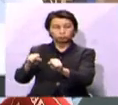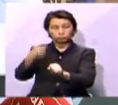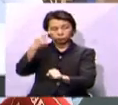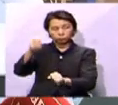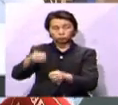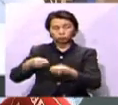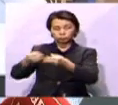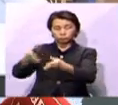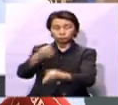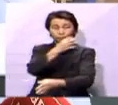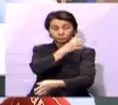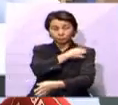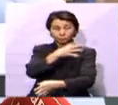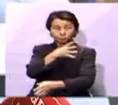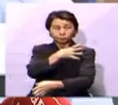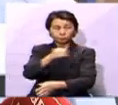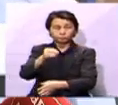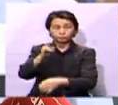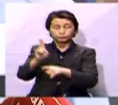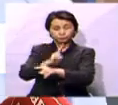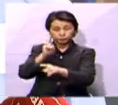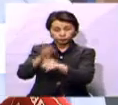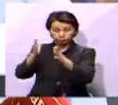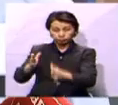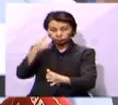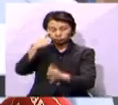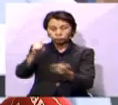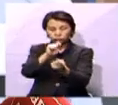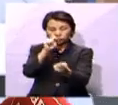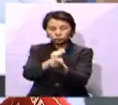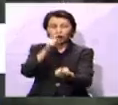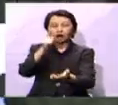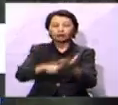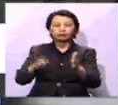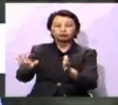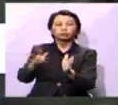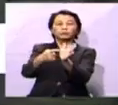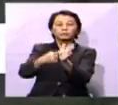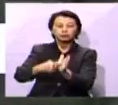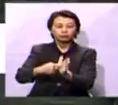stakeholders and the end users untuk menentukan apa keperluan mereka.